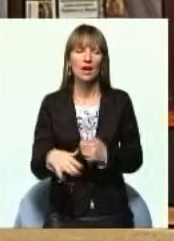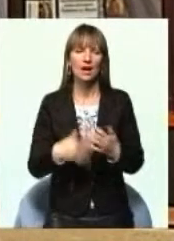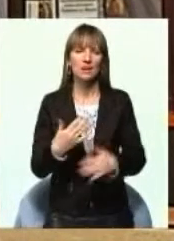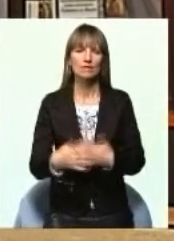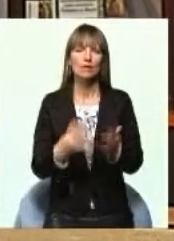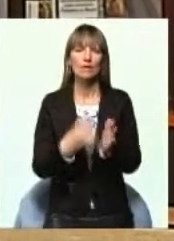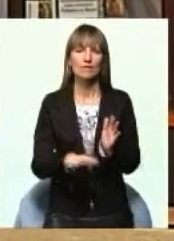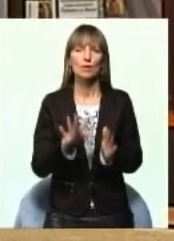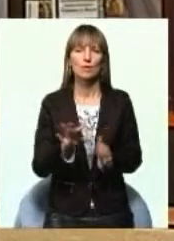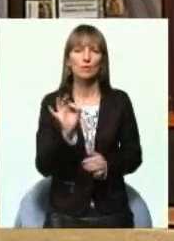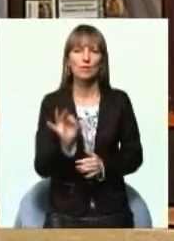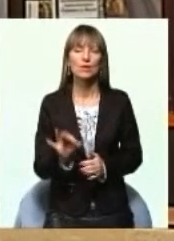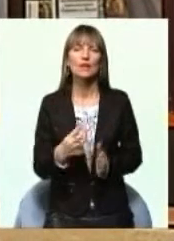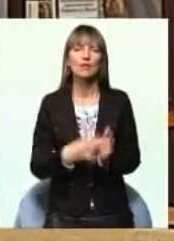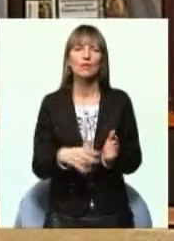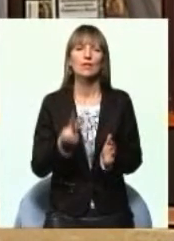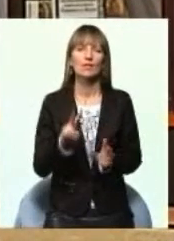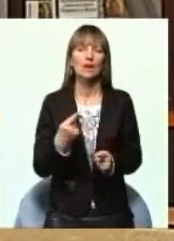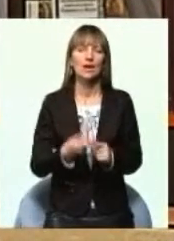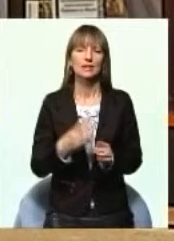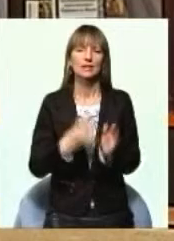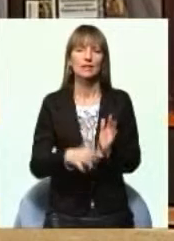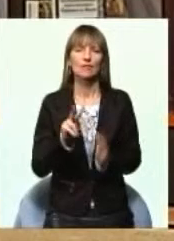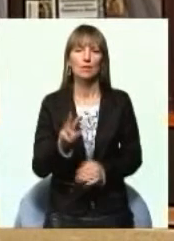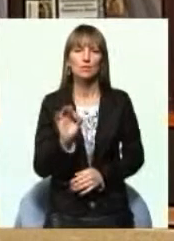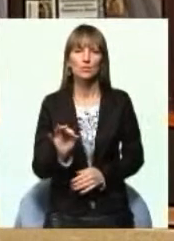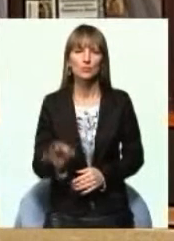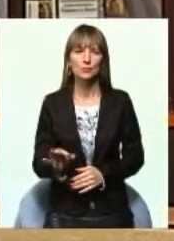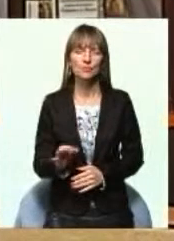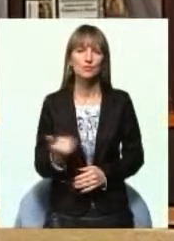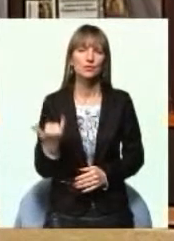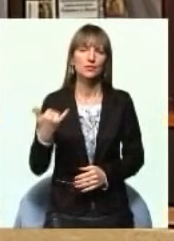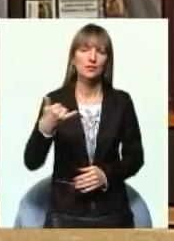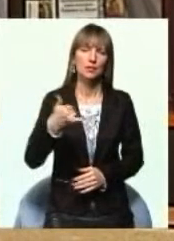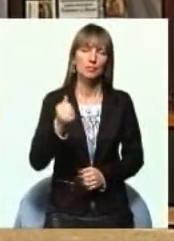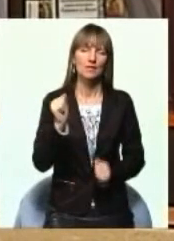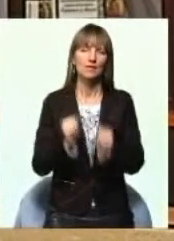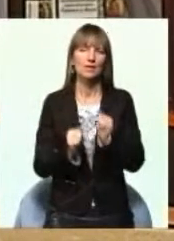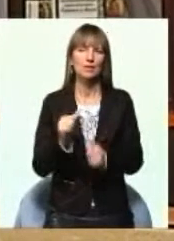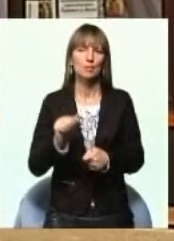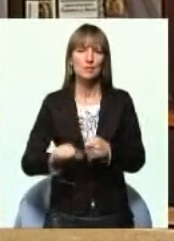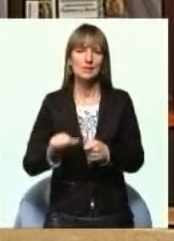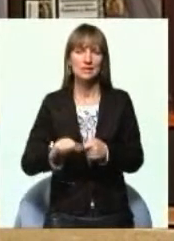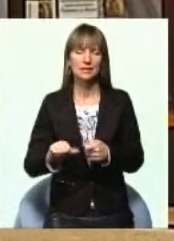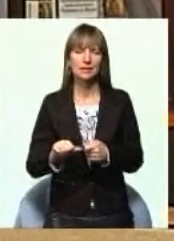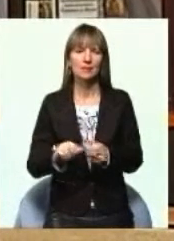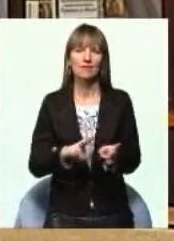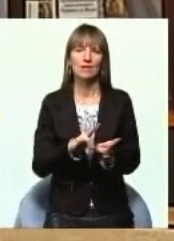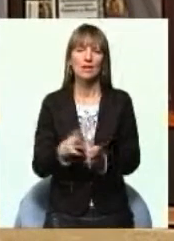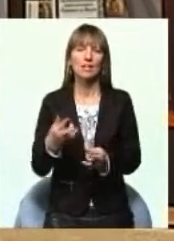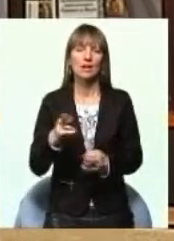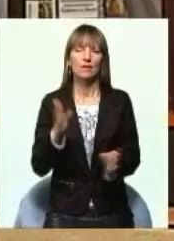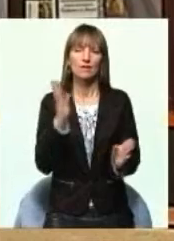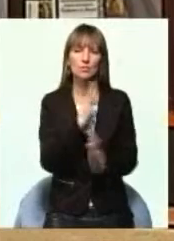значит 95%, 92 значит 92%. Но заправлять двигатель бензином достаточно вредно для